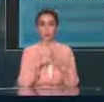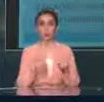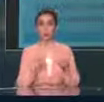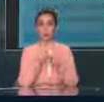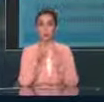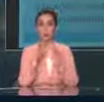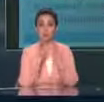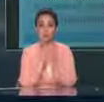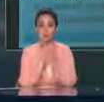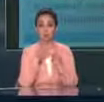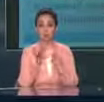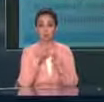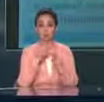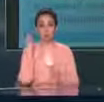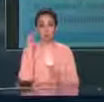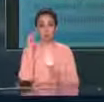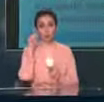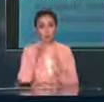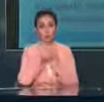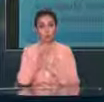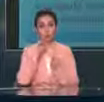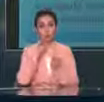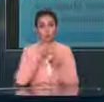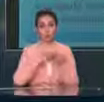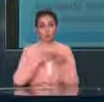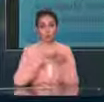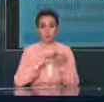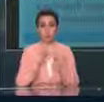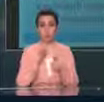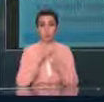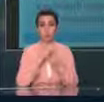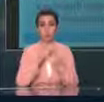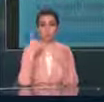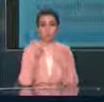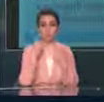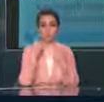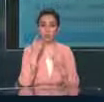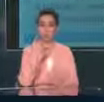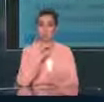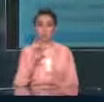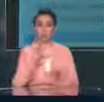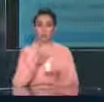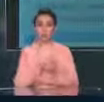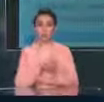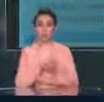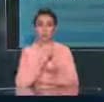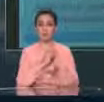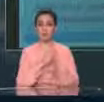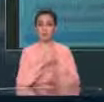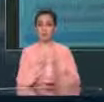книжная это научная научная речь это публицистическая это официально деловая и сама